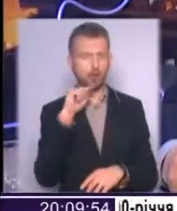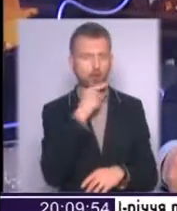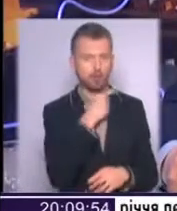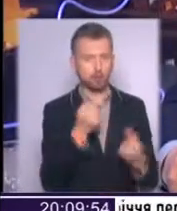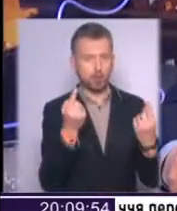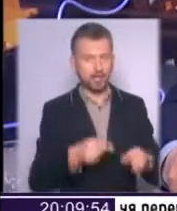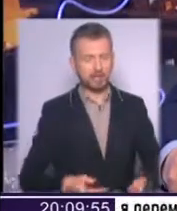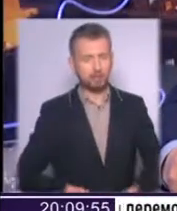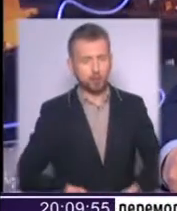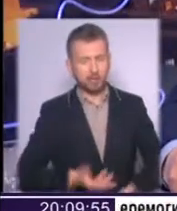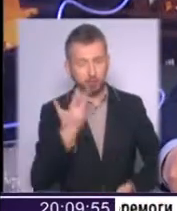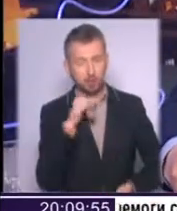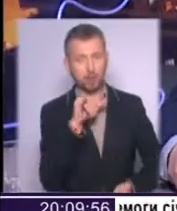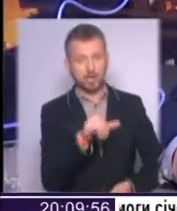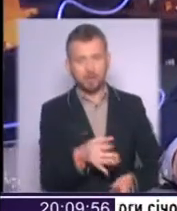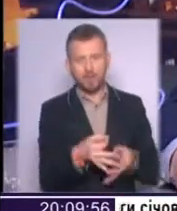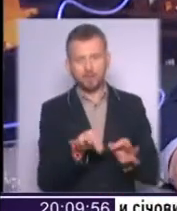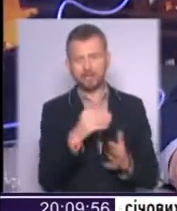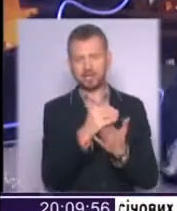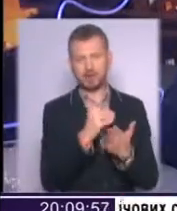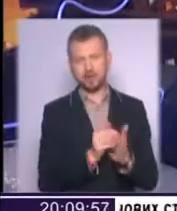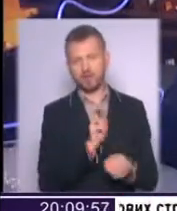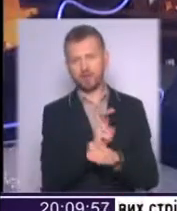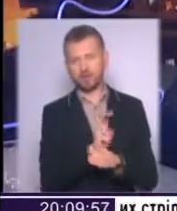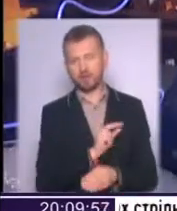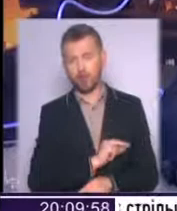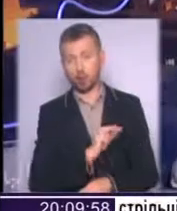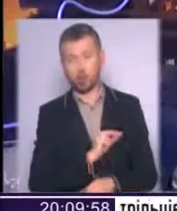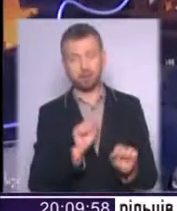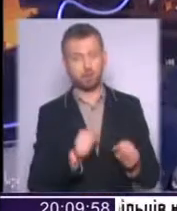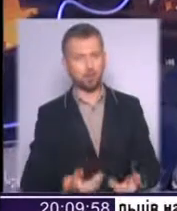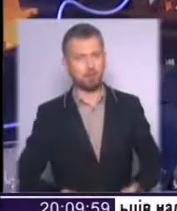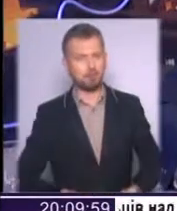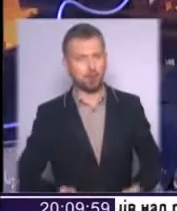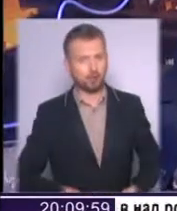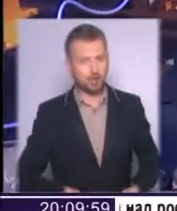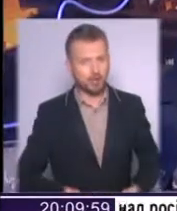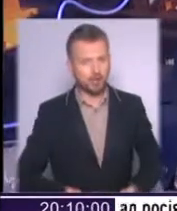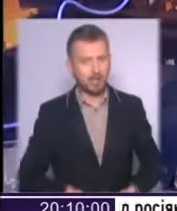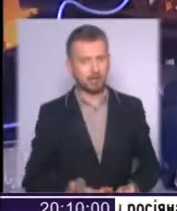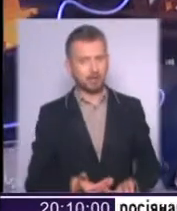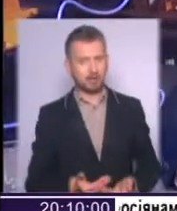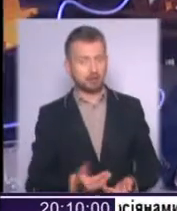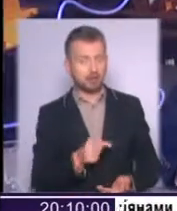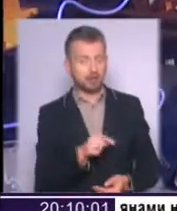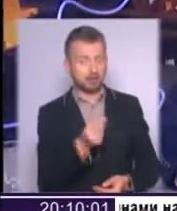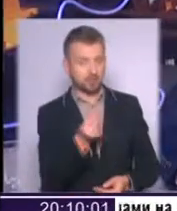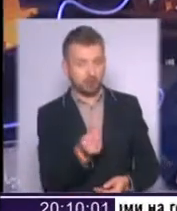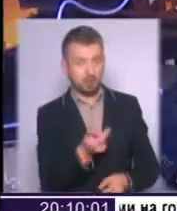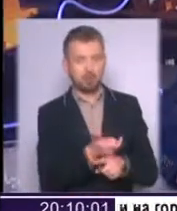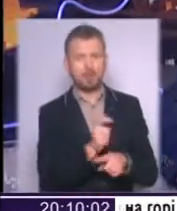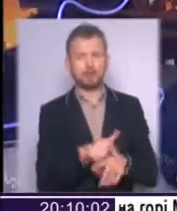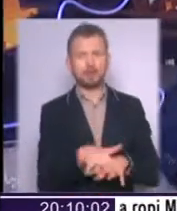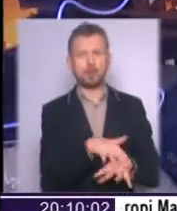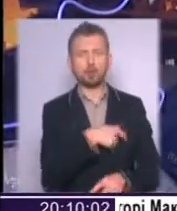прожити, коли в тебе тим більше вільний графік відвідування роботи, прожити на ці 30 тисяч гривень. Більше того, більшість народних